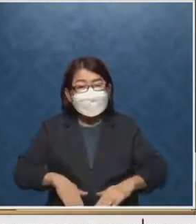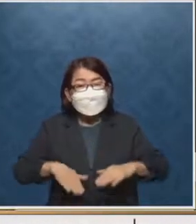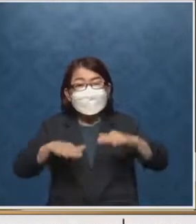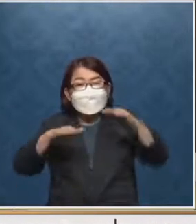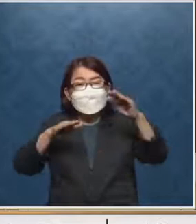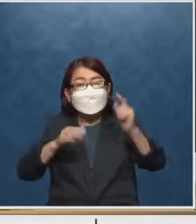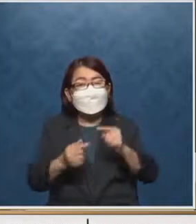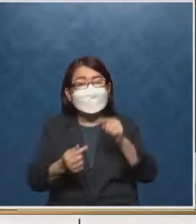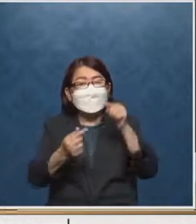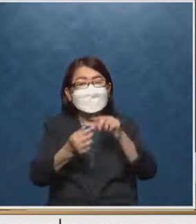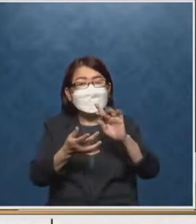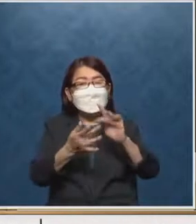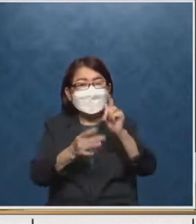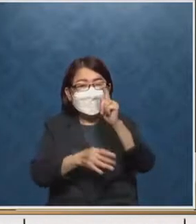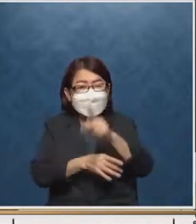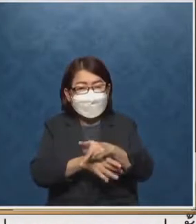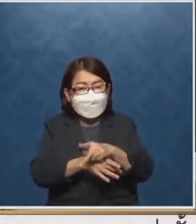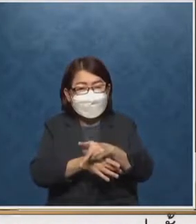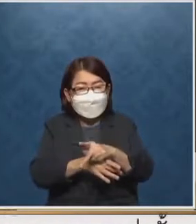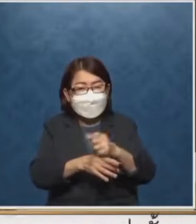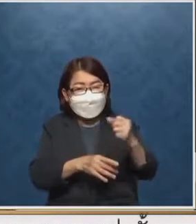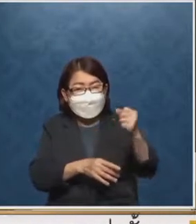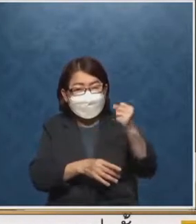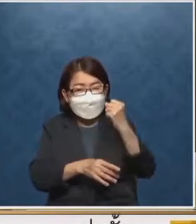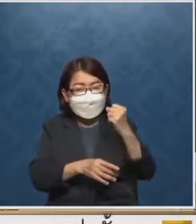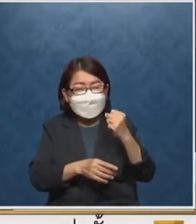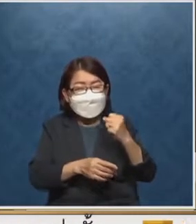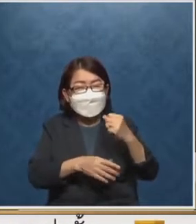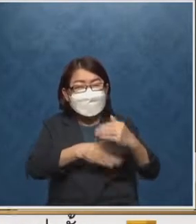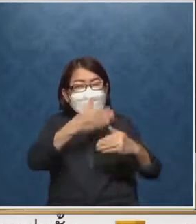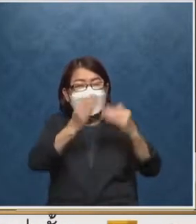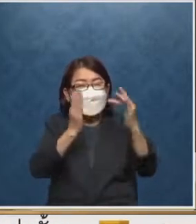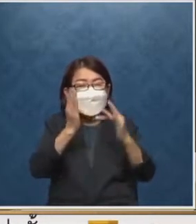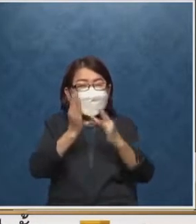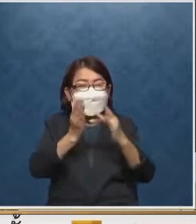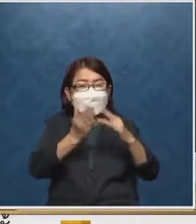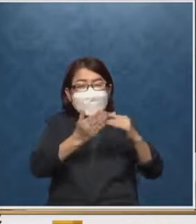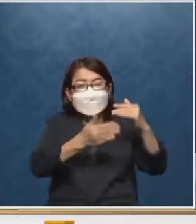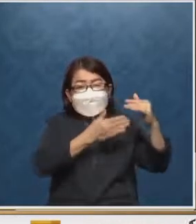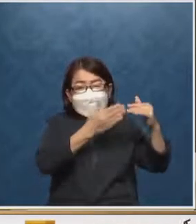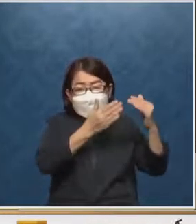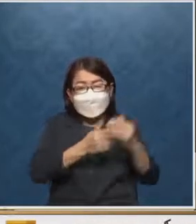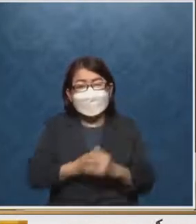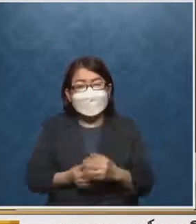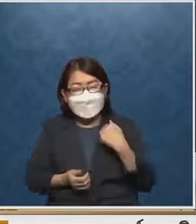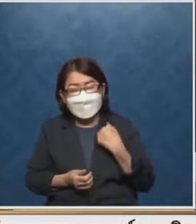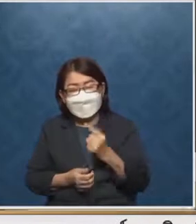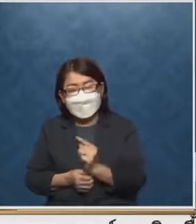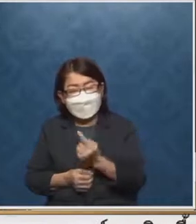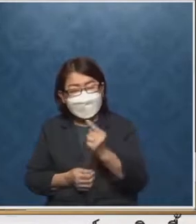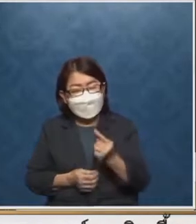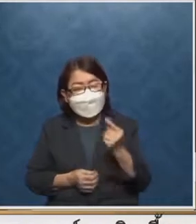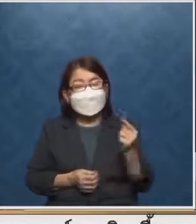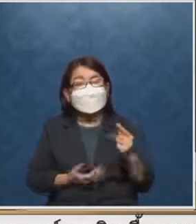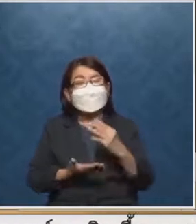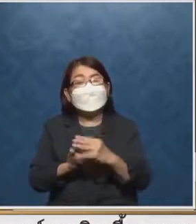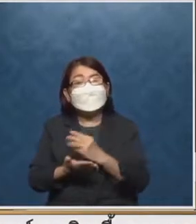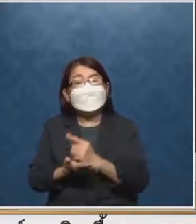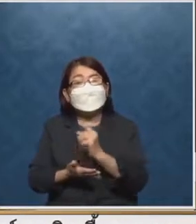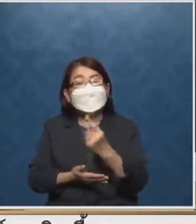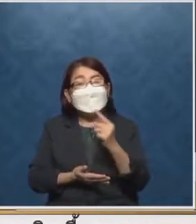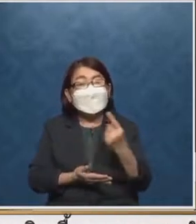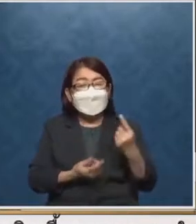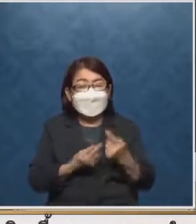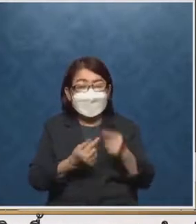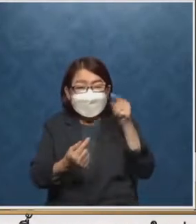ที่อินเทอร์เน็ตกำลังเฟื่องฟูเป็นนาโนเทคโนโลยีแล้วนะครับวิชาใหม่ๆเกิดขึ้นแล้วบังเอิญก็มา